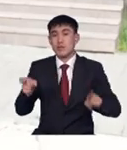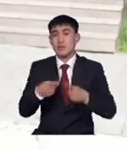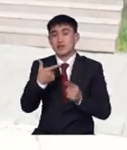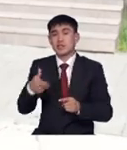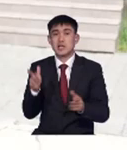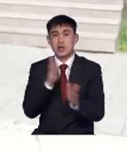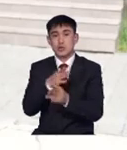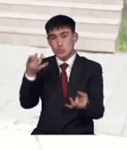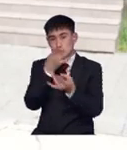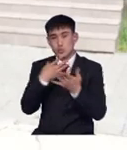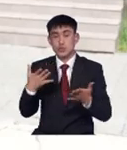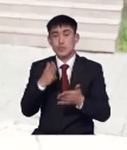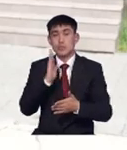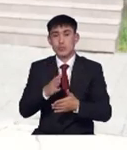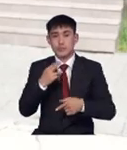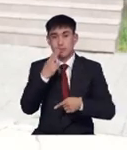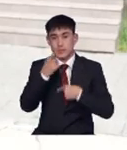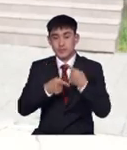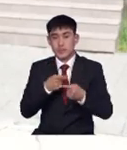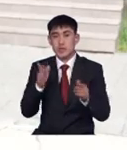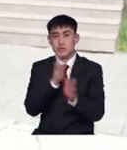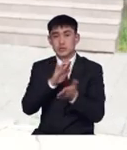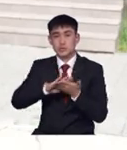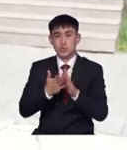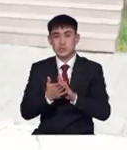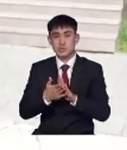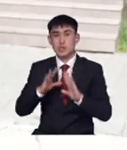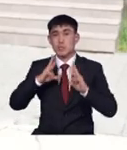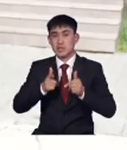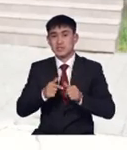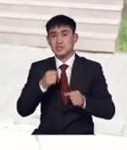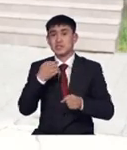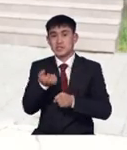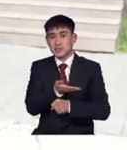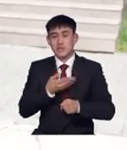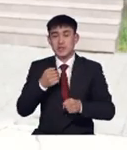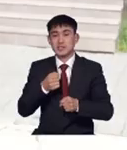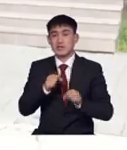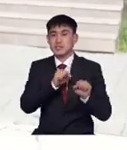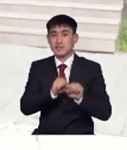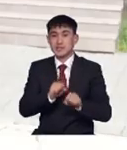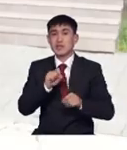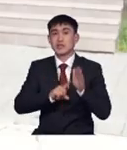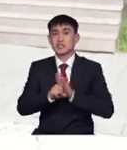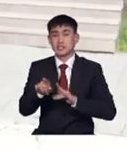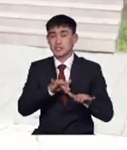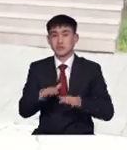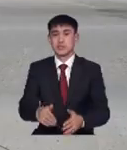гражданах экологической культуры. Безусловно, чрезвычайно климатическая ситуация на планете заставляет нас остановиться и начать